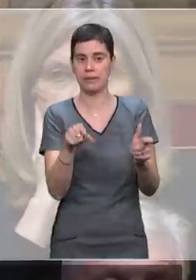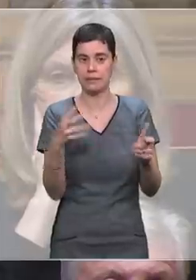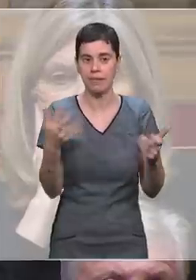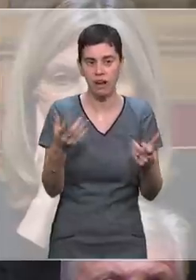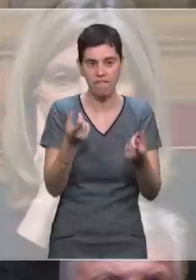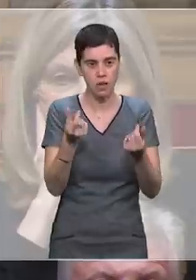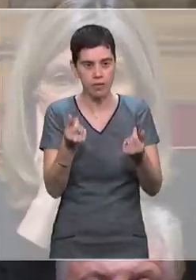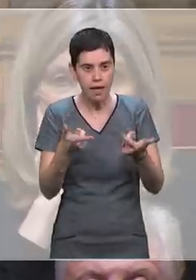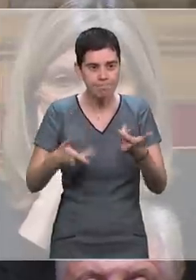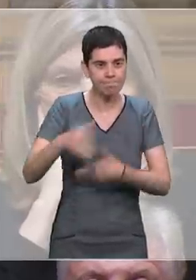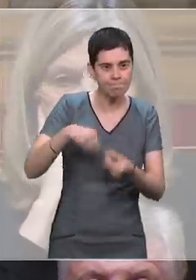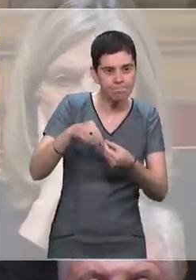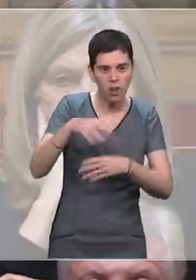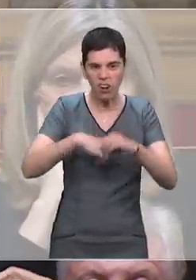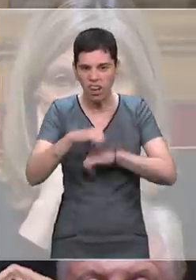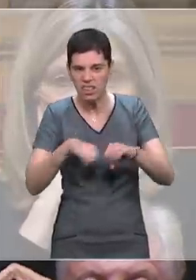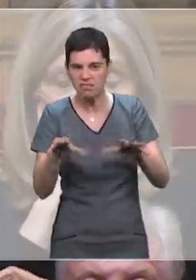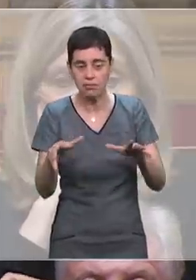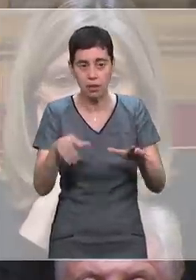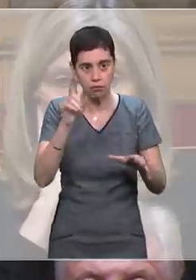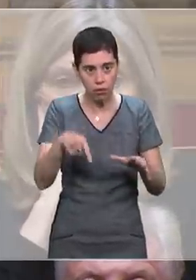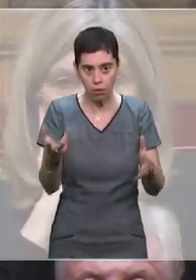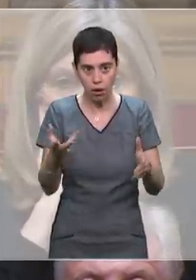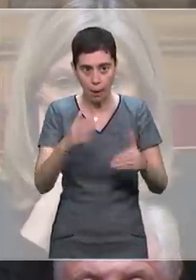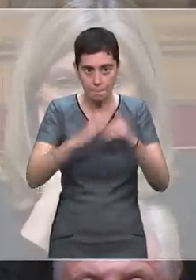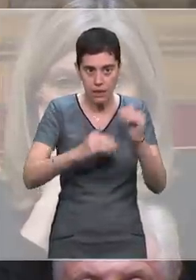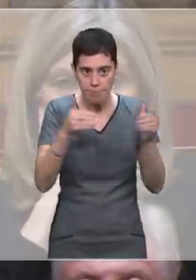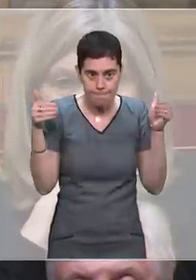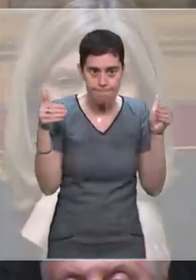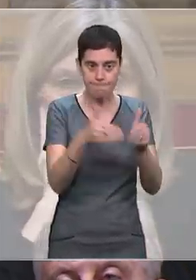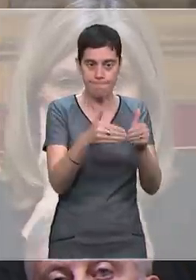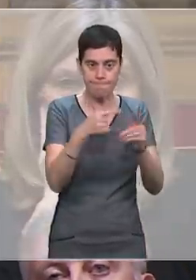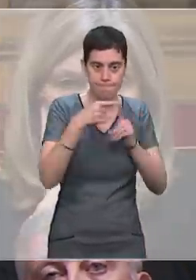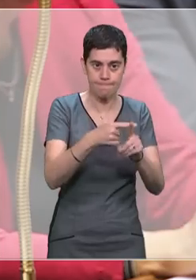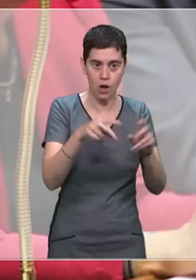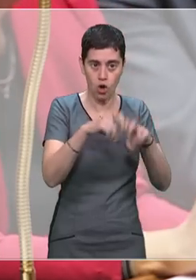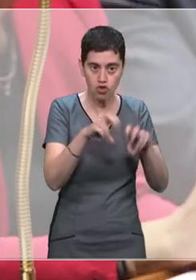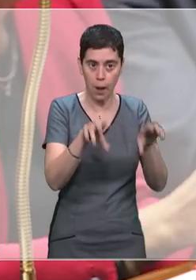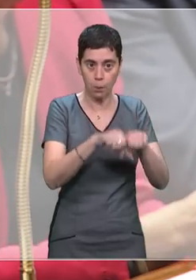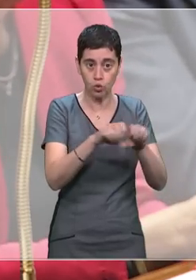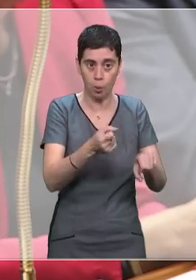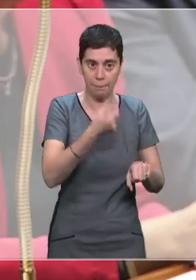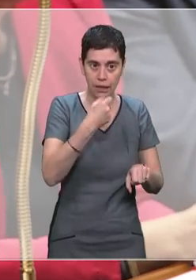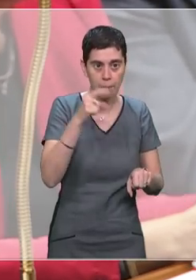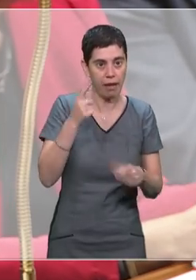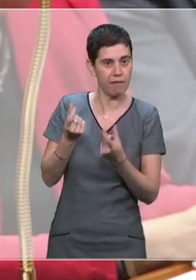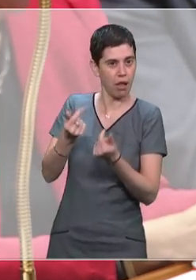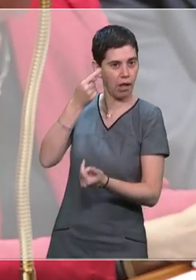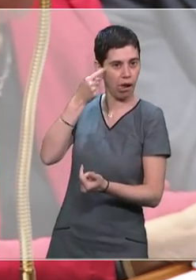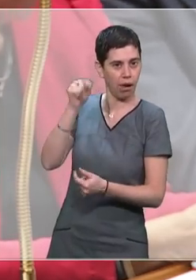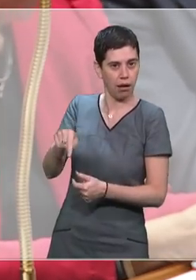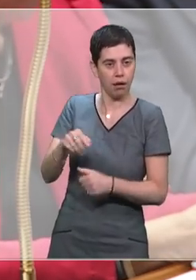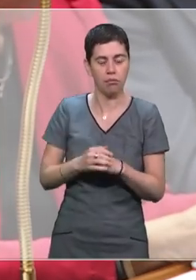financière malsaine au lieu de se concentrer sur son métier de recherche et de production de médicaments. Elle avait